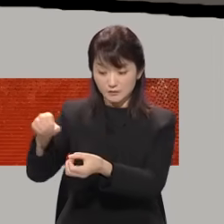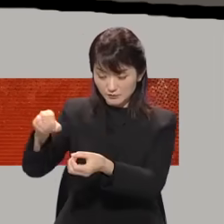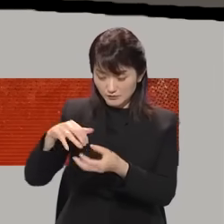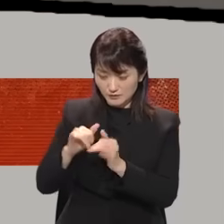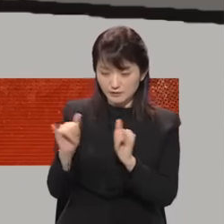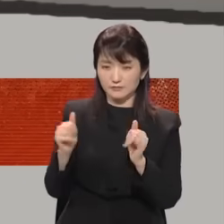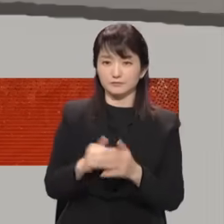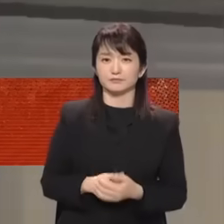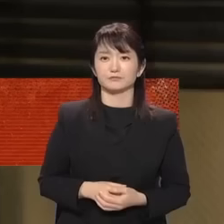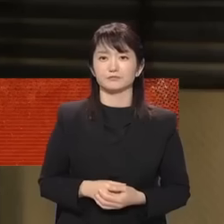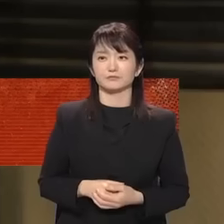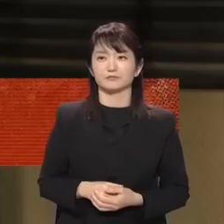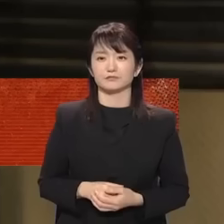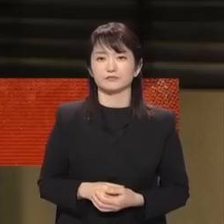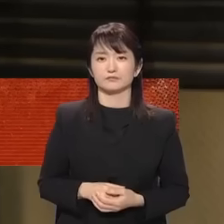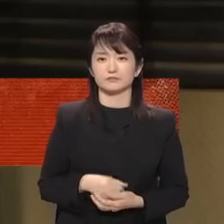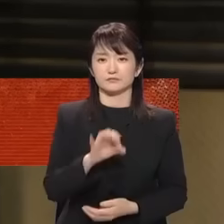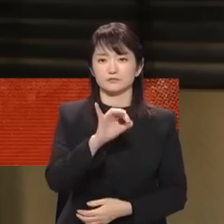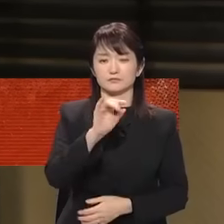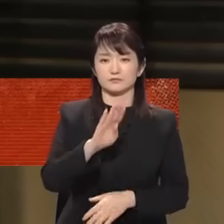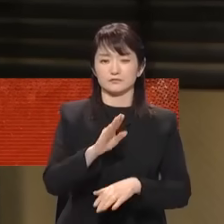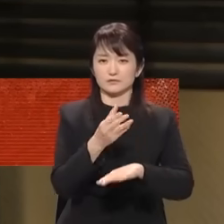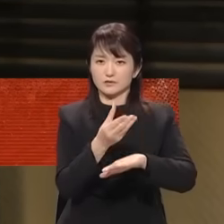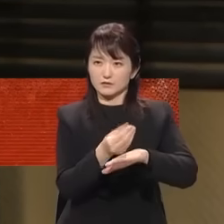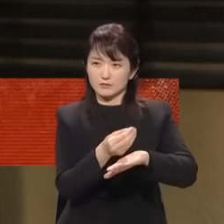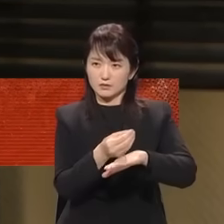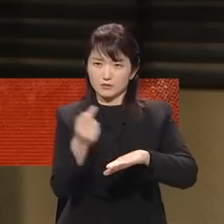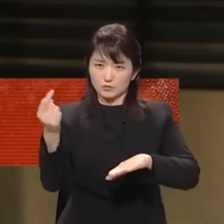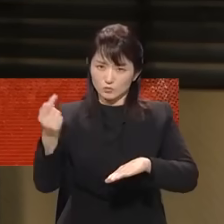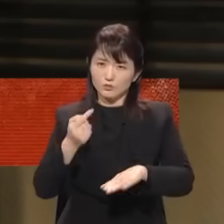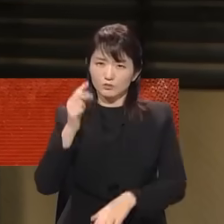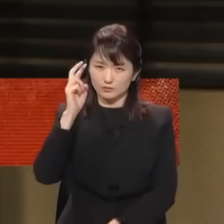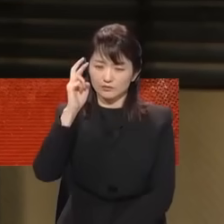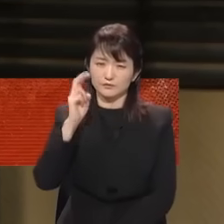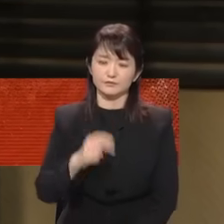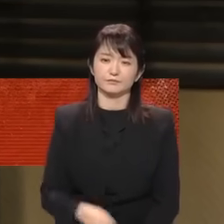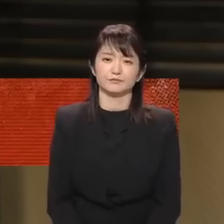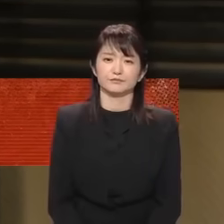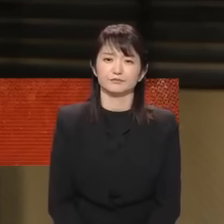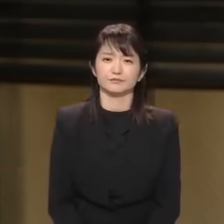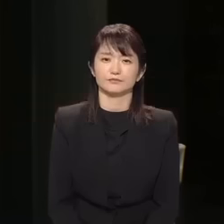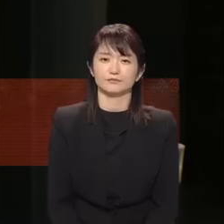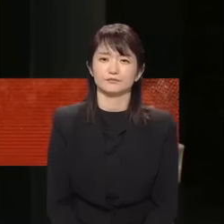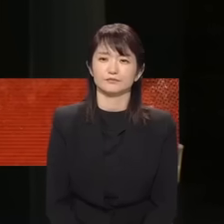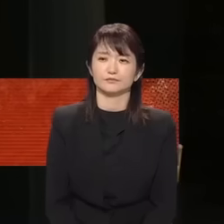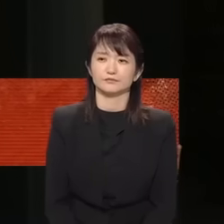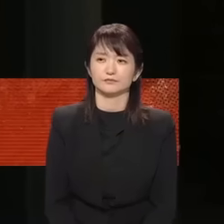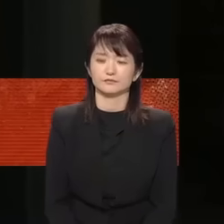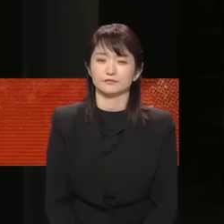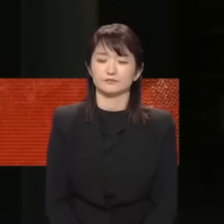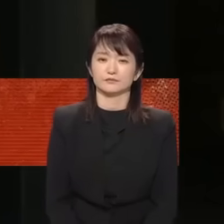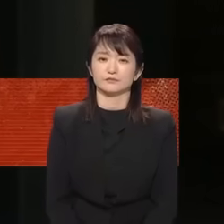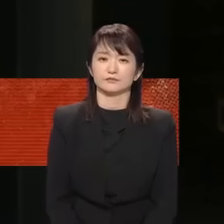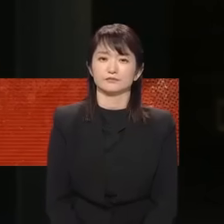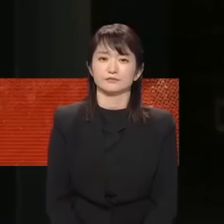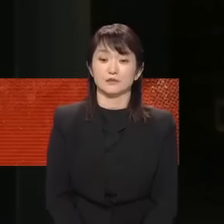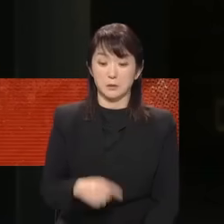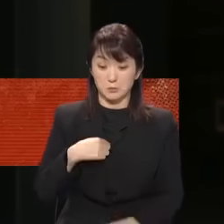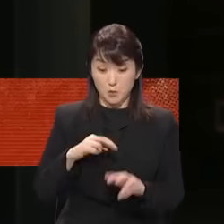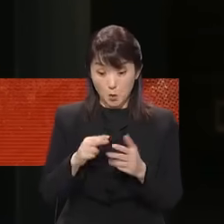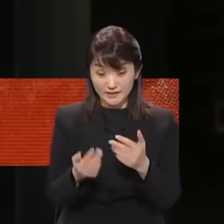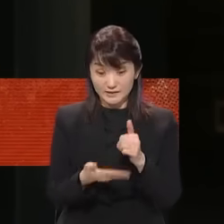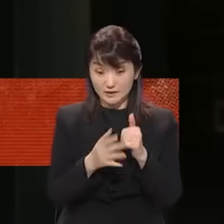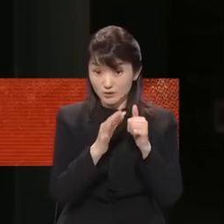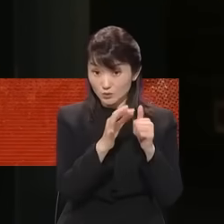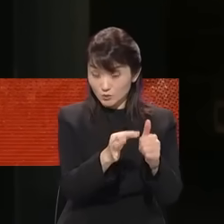아마도이 배달 기사가 배달 앱 같은 거 하다가 이렇게 온 거 아니냐 이렇게 추정이 되고 있습니다 아 그러니까 본인이 추천을 하고